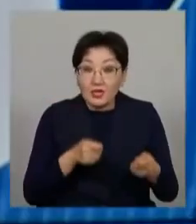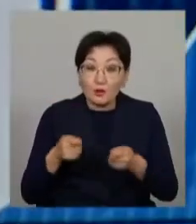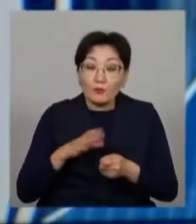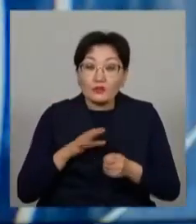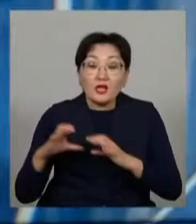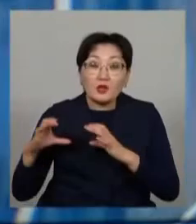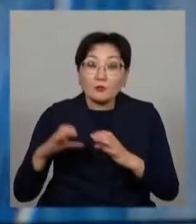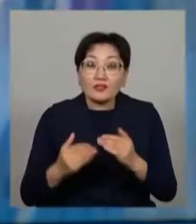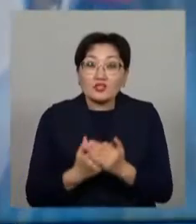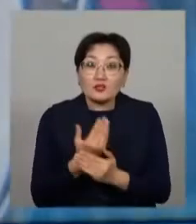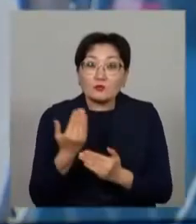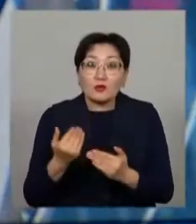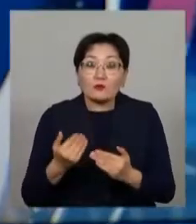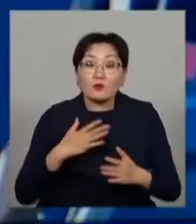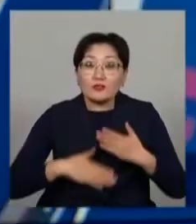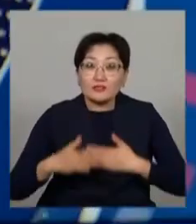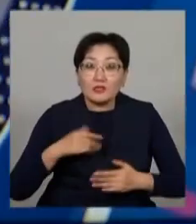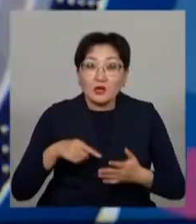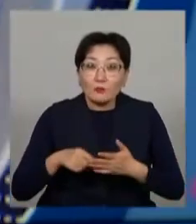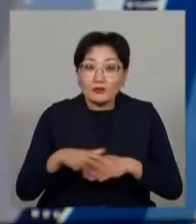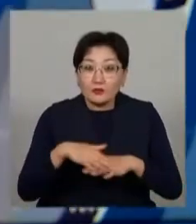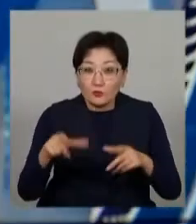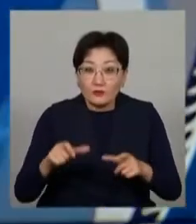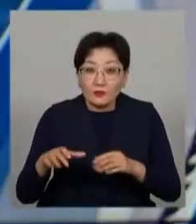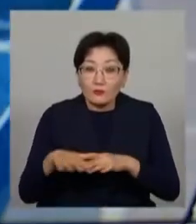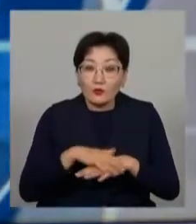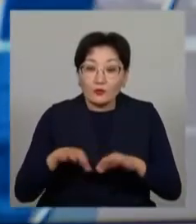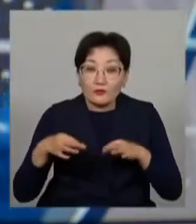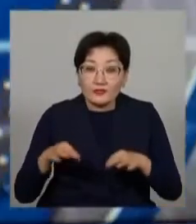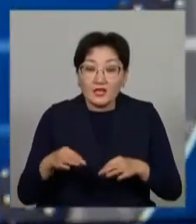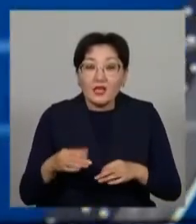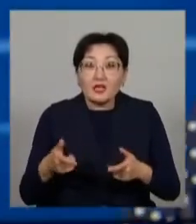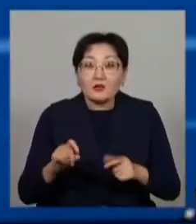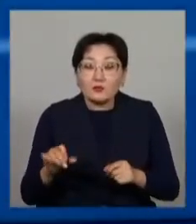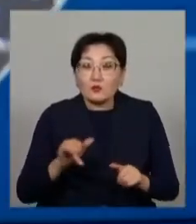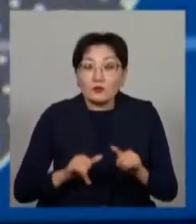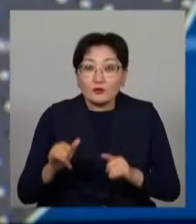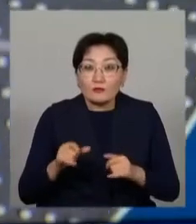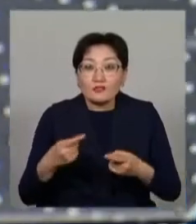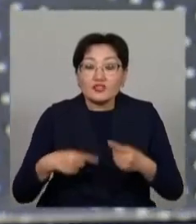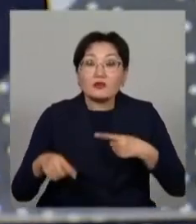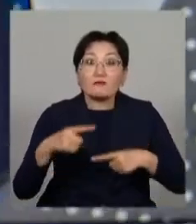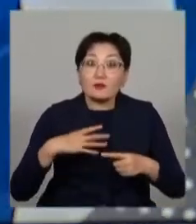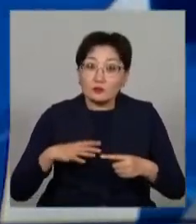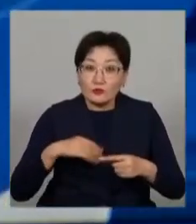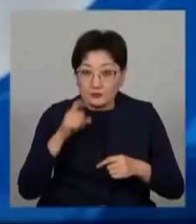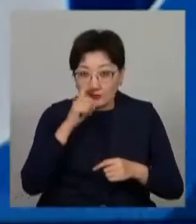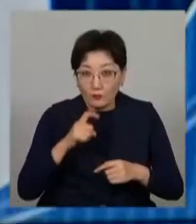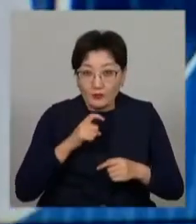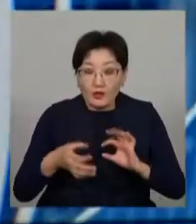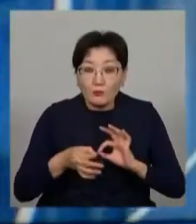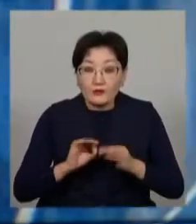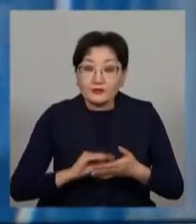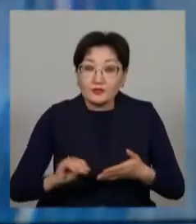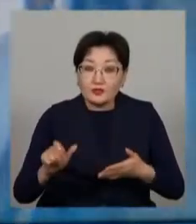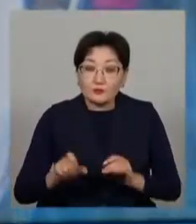Ал автобус жаңарды деп бөркін аспанға атқан қала тұрғындары қоғамдық көлікті қайда және неліктен көзін құртқанын түсіне алмай жүр. Оқиғаның